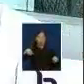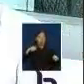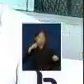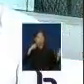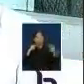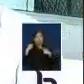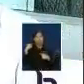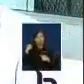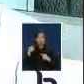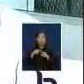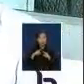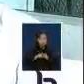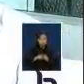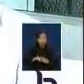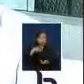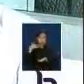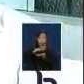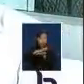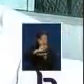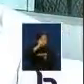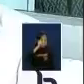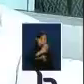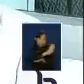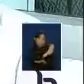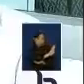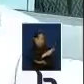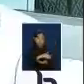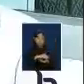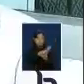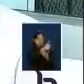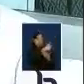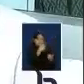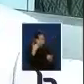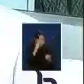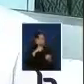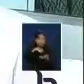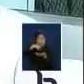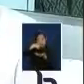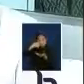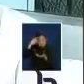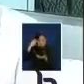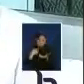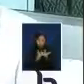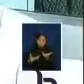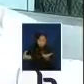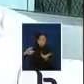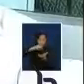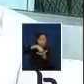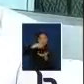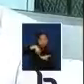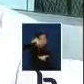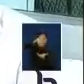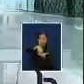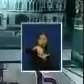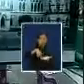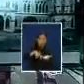ลยเราใช้แล้วแล้วก็ช่วยให้ความร่วมมือนะก็ขอความร่วมมือสำหรับผู้ปกครองที่มีลูกอยู่โร